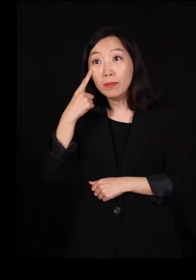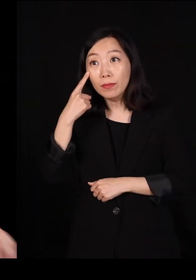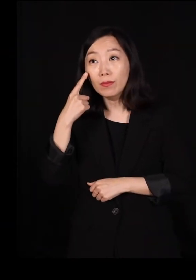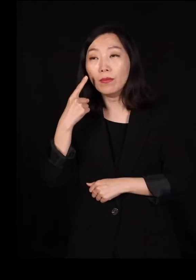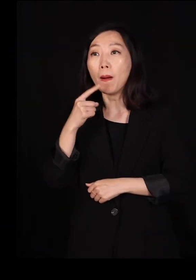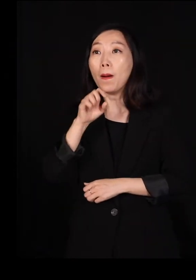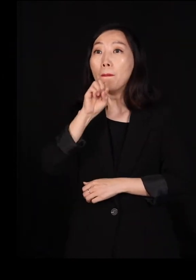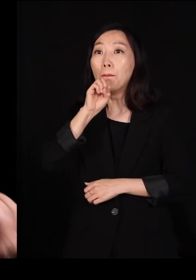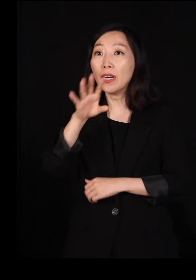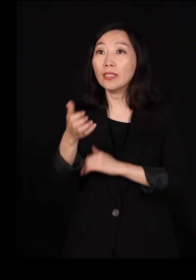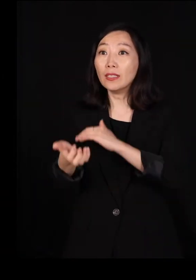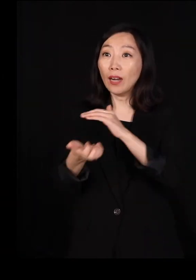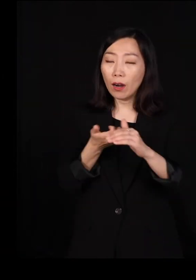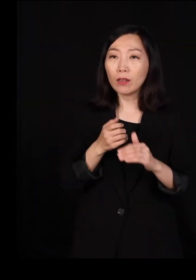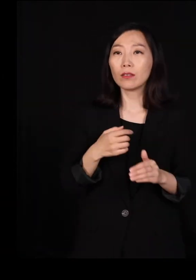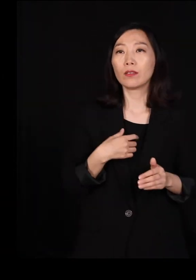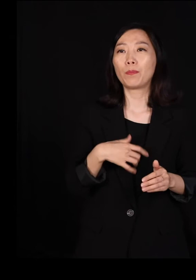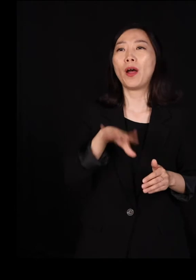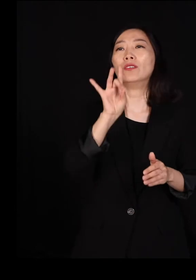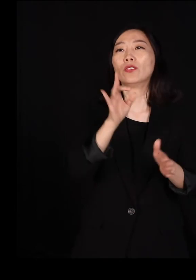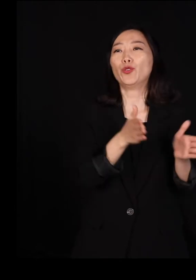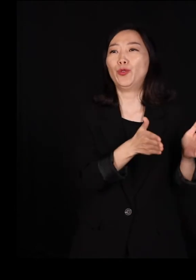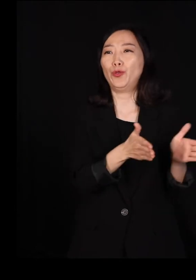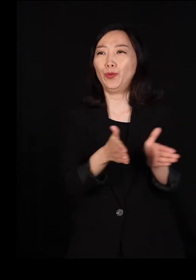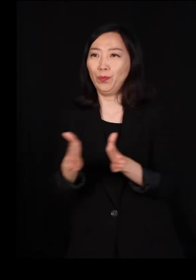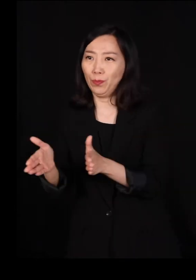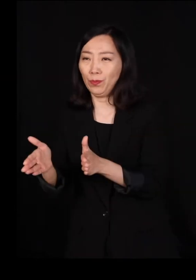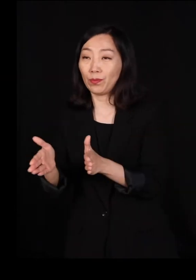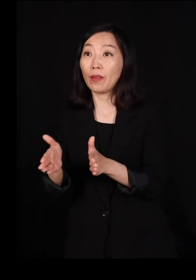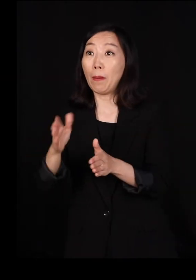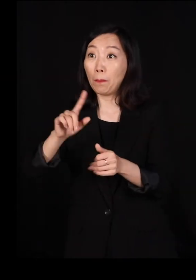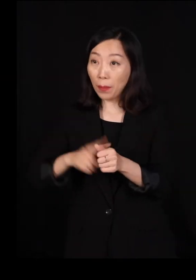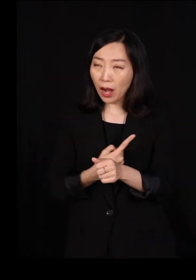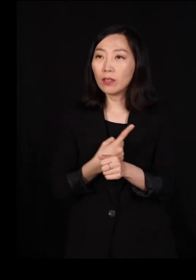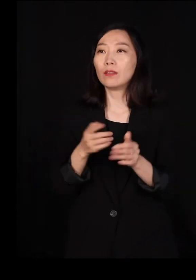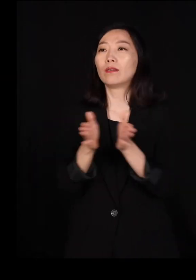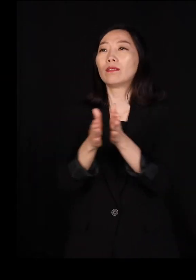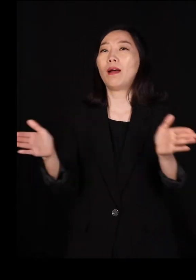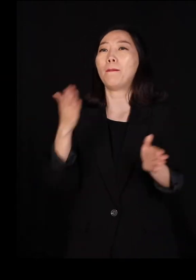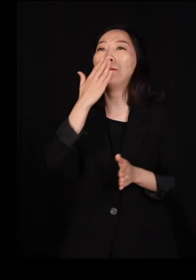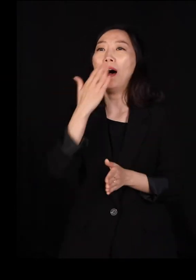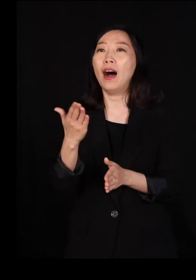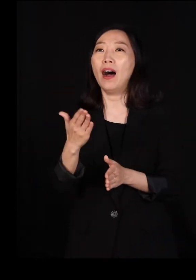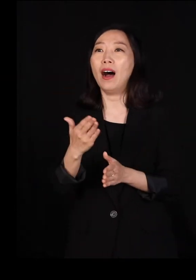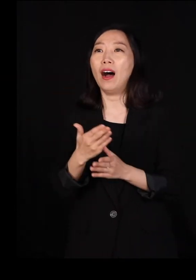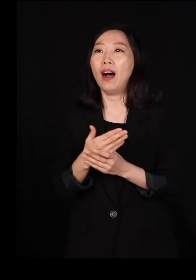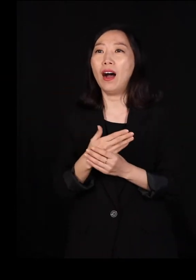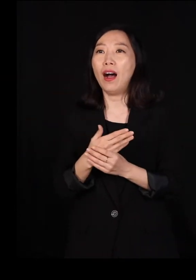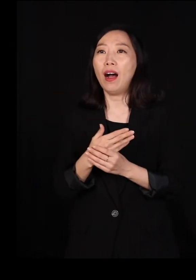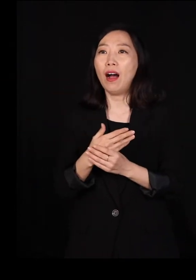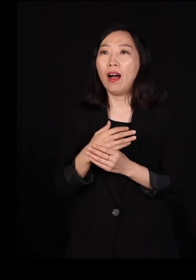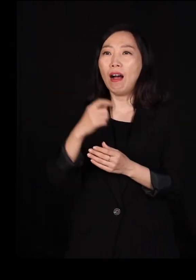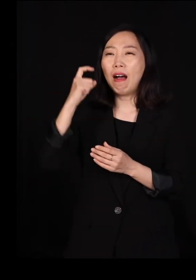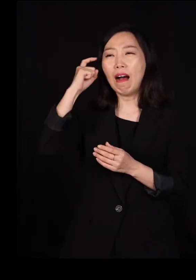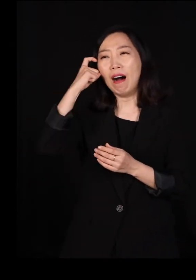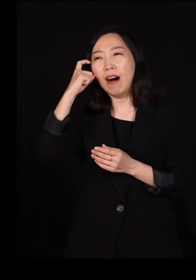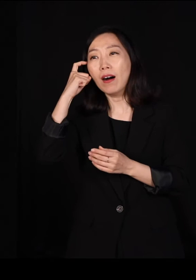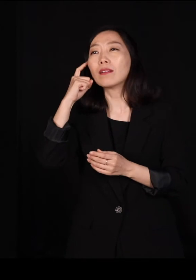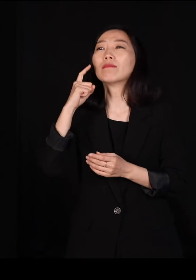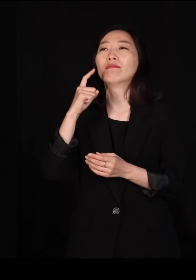말을 꺼내기도 전에 준비를 먼저 해야 시작할 수 있다. 이 생각에 빠지지 말았어야